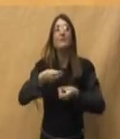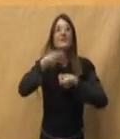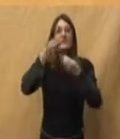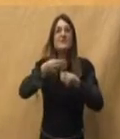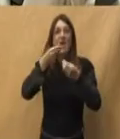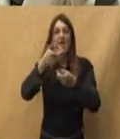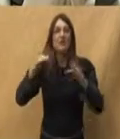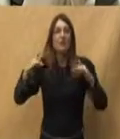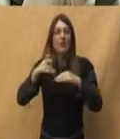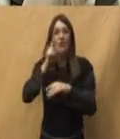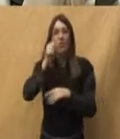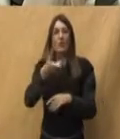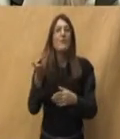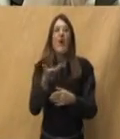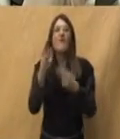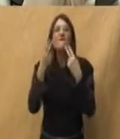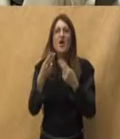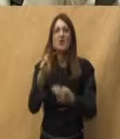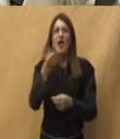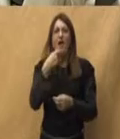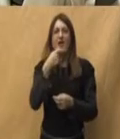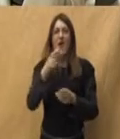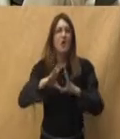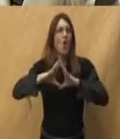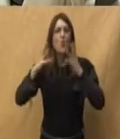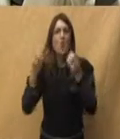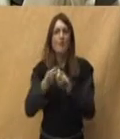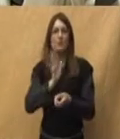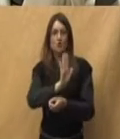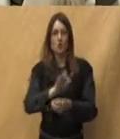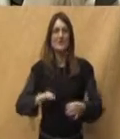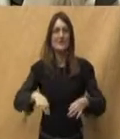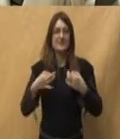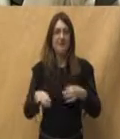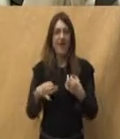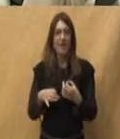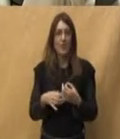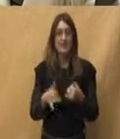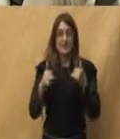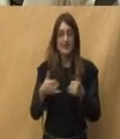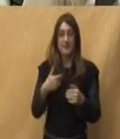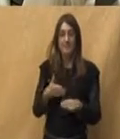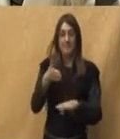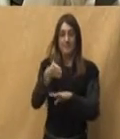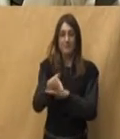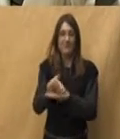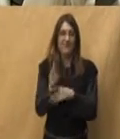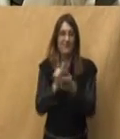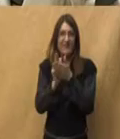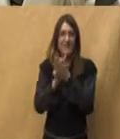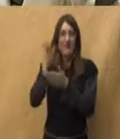savjetujete važnost hrane uopće u njegovom zdravlju. To znači, sad ulazimo u jesenje